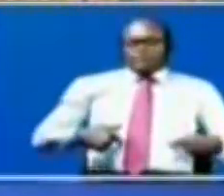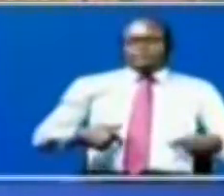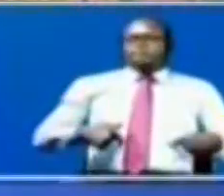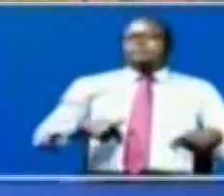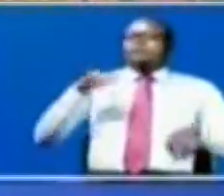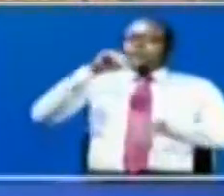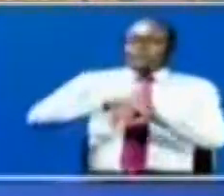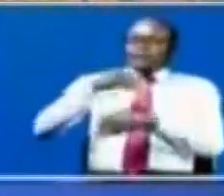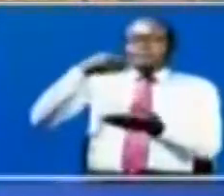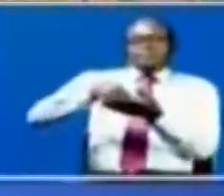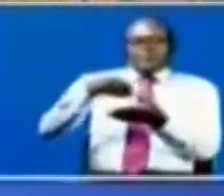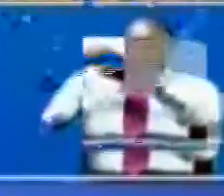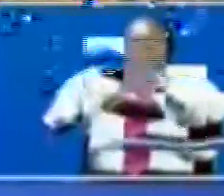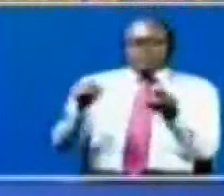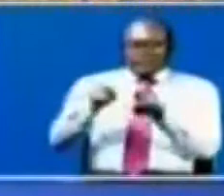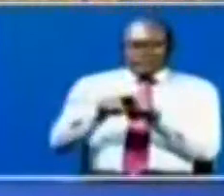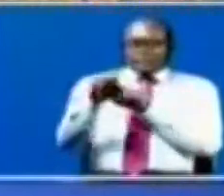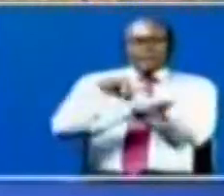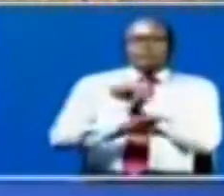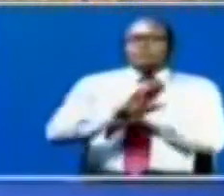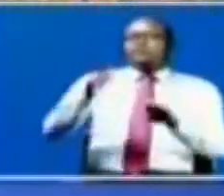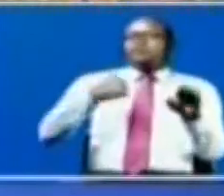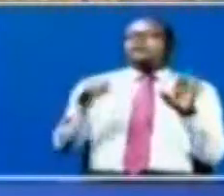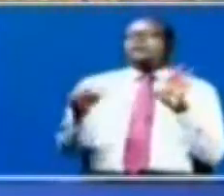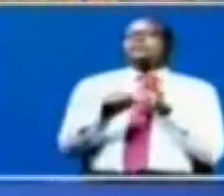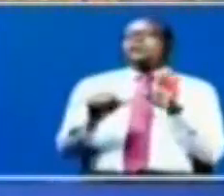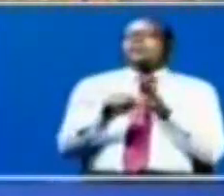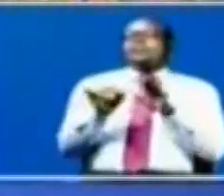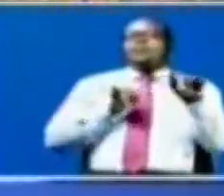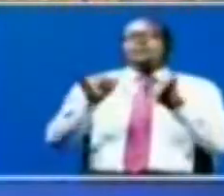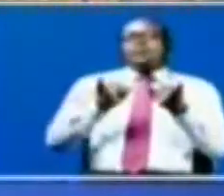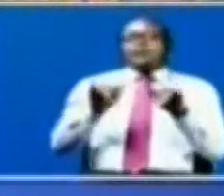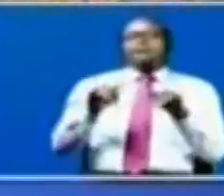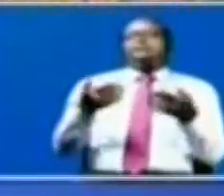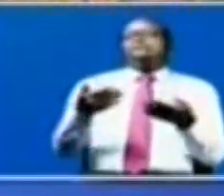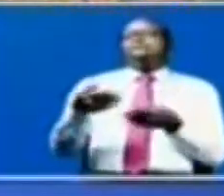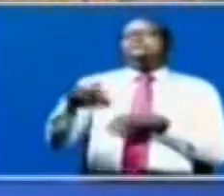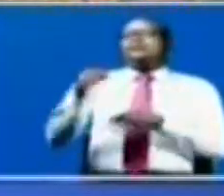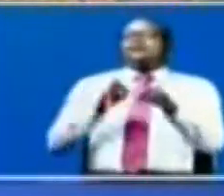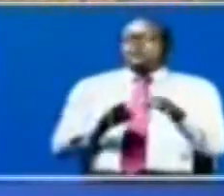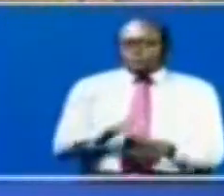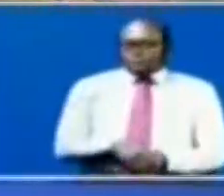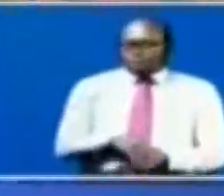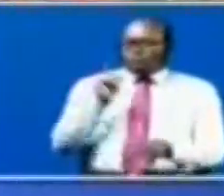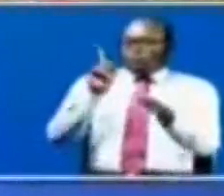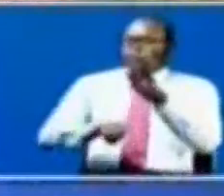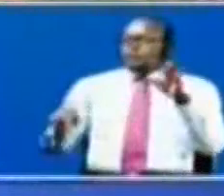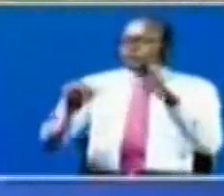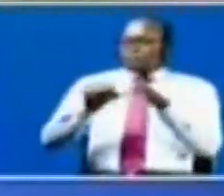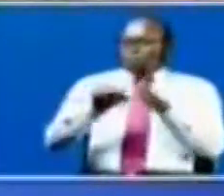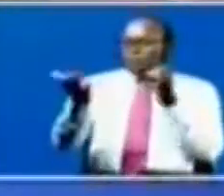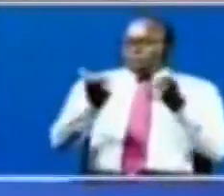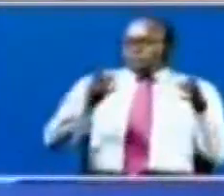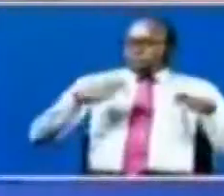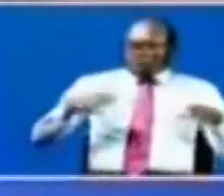kupata rasilimali kama nchi, na tutakuwa na shida tena ya foreign exchange. Ni changamoto zipi ambazo wafanyabiashara